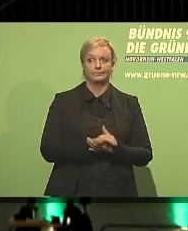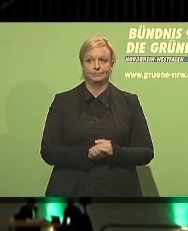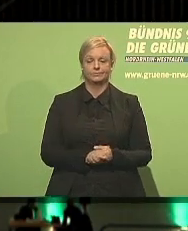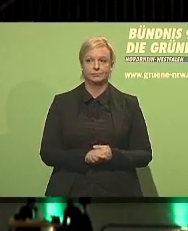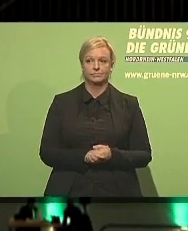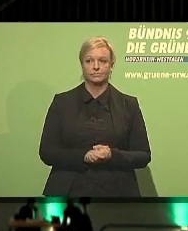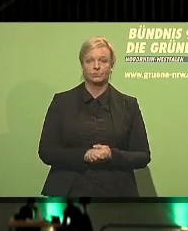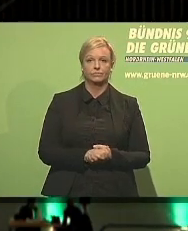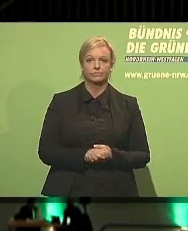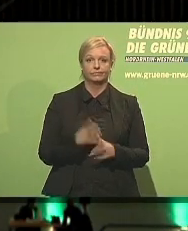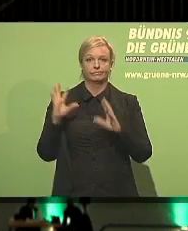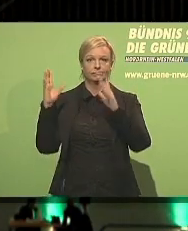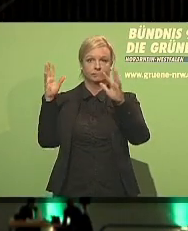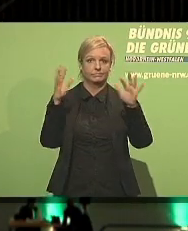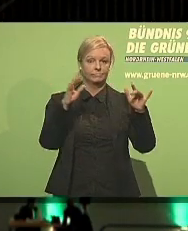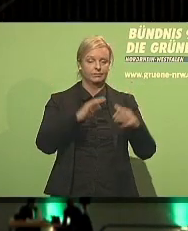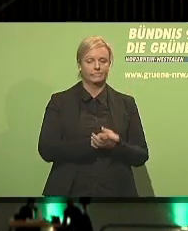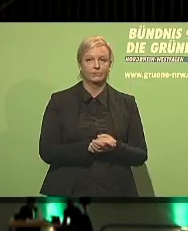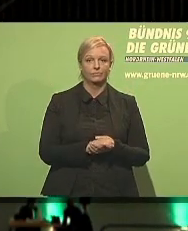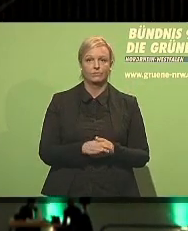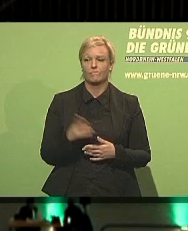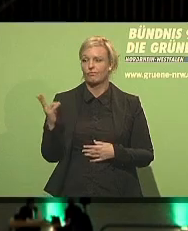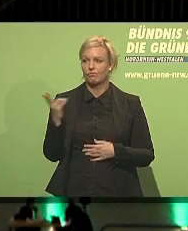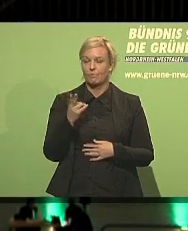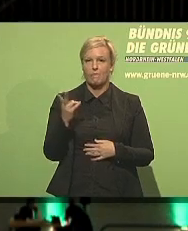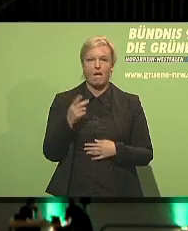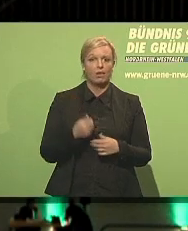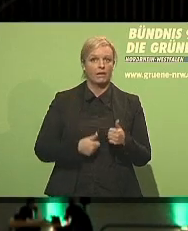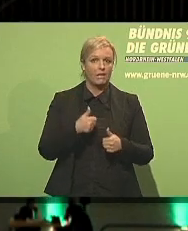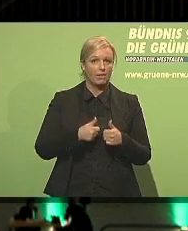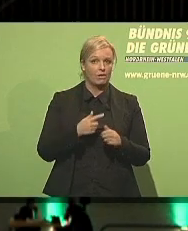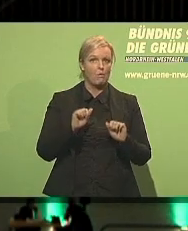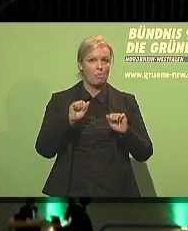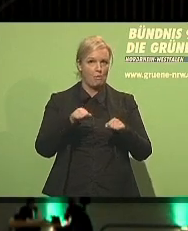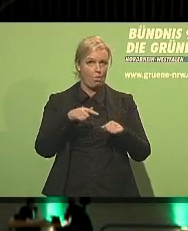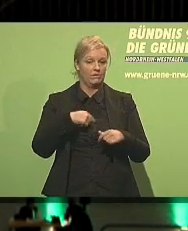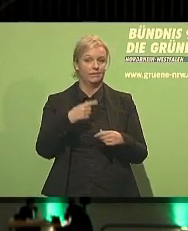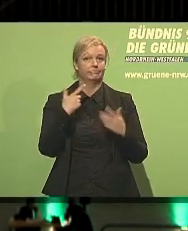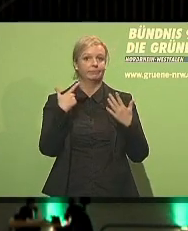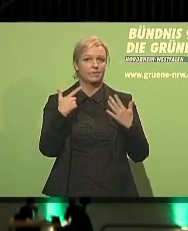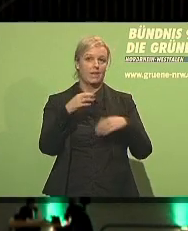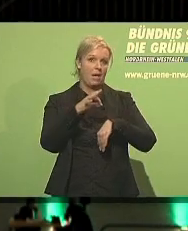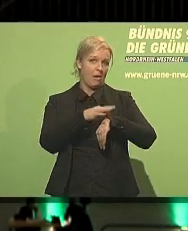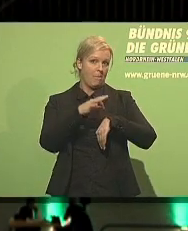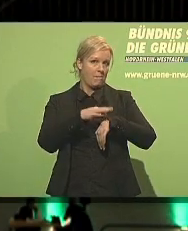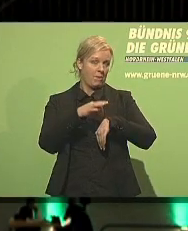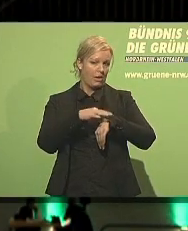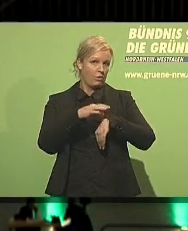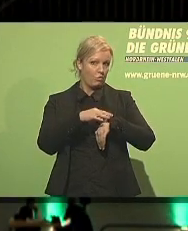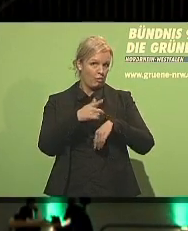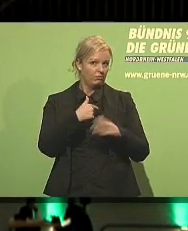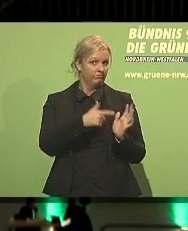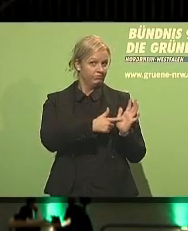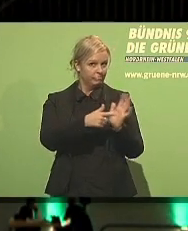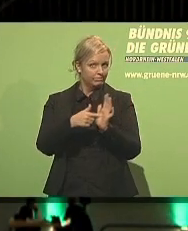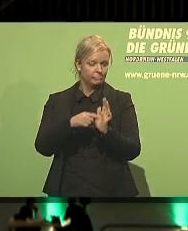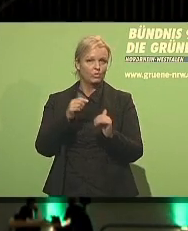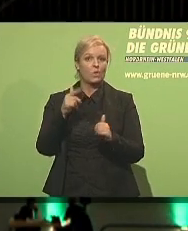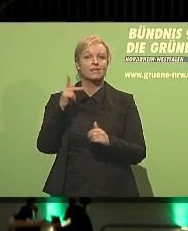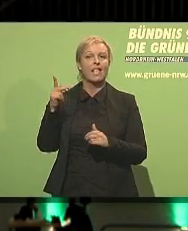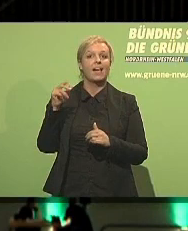Möglichkeit, sich jeweils 7 Minuten vorzustellen. Wir beginnen, weil sie im Alphabet die erste ist, mit Katharina